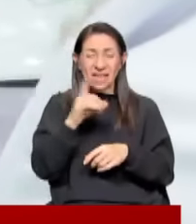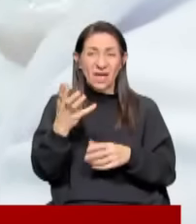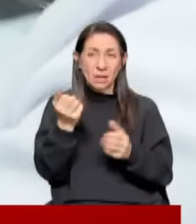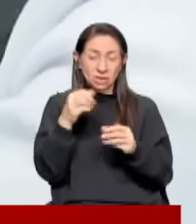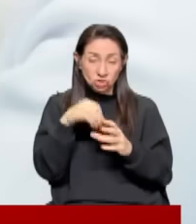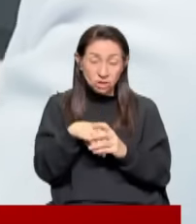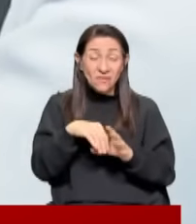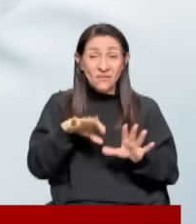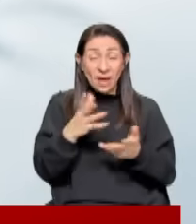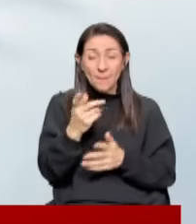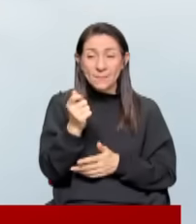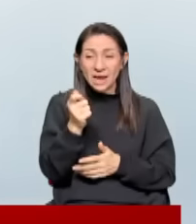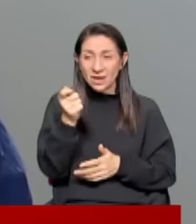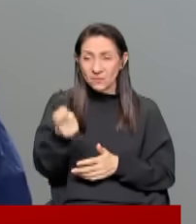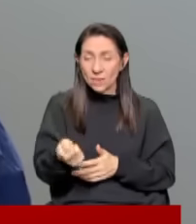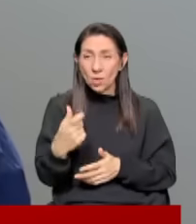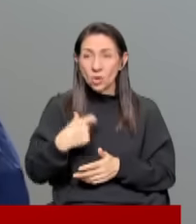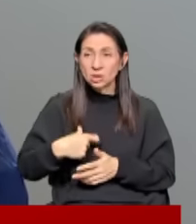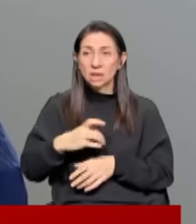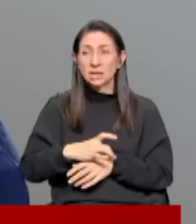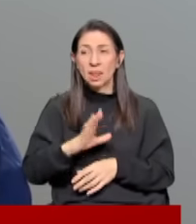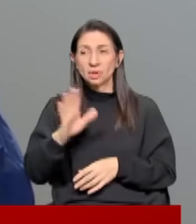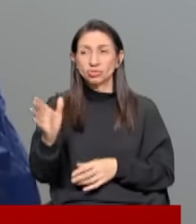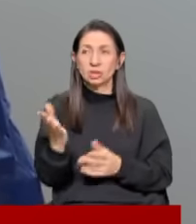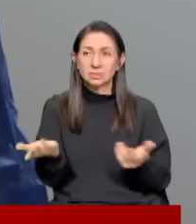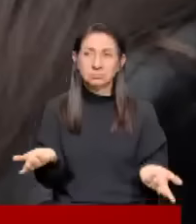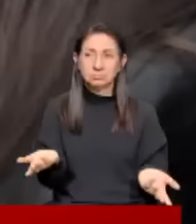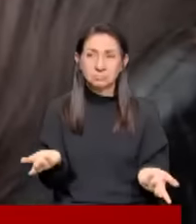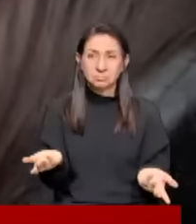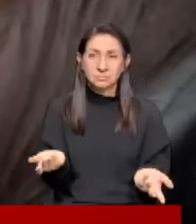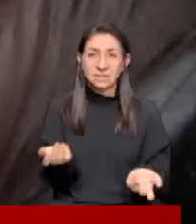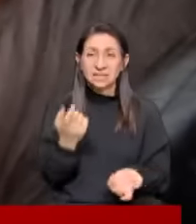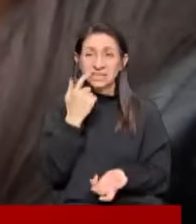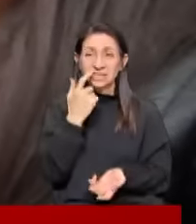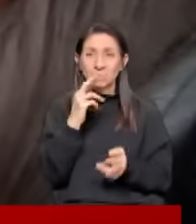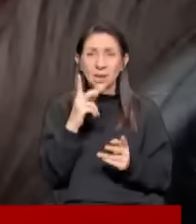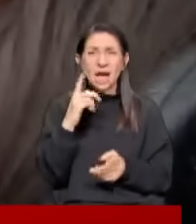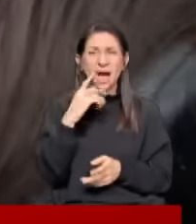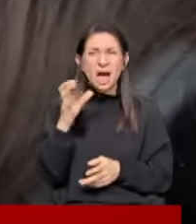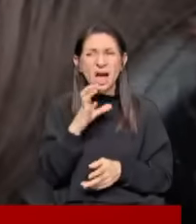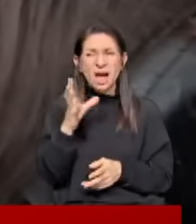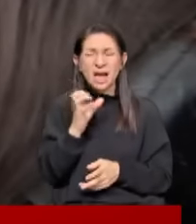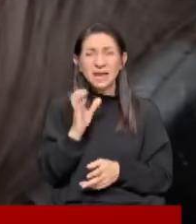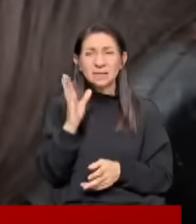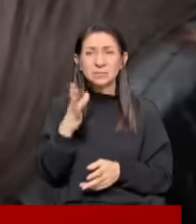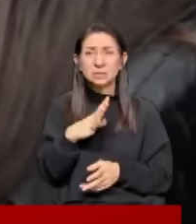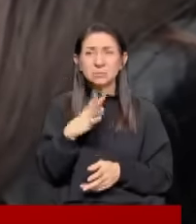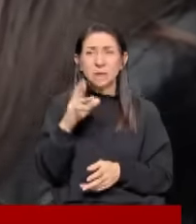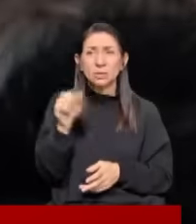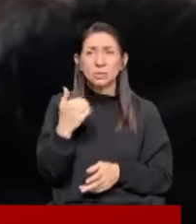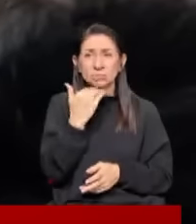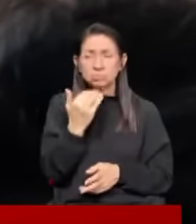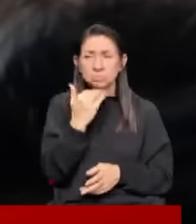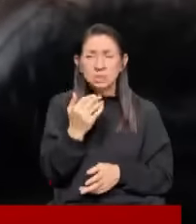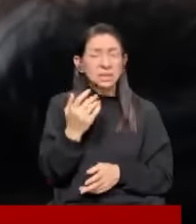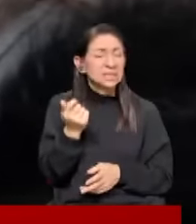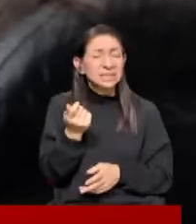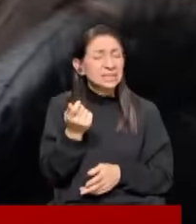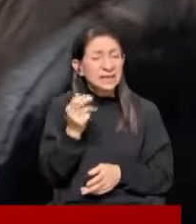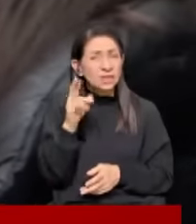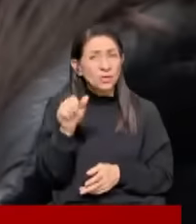erişebilmek için, ya da parayı verip özel hastanede tedavi olacaklar. Dişim çürüktü, ağrı vardı. Gitmek istedim ama bir türlü alamadık. Ne kadar